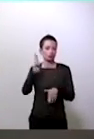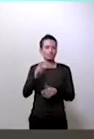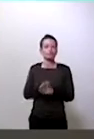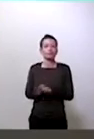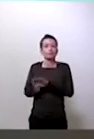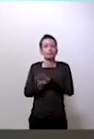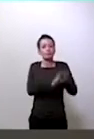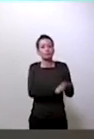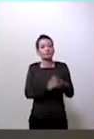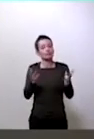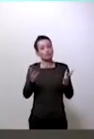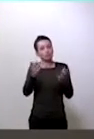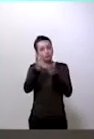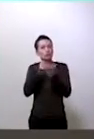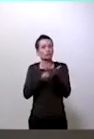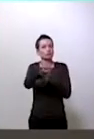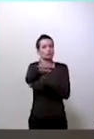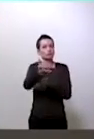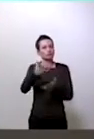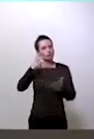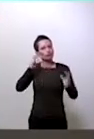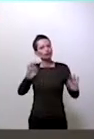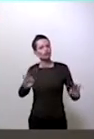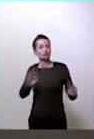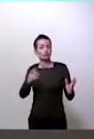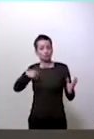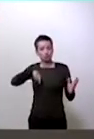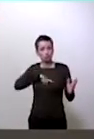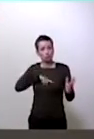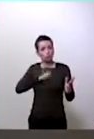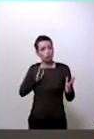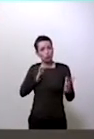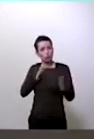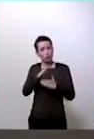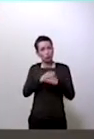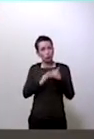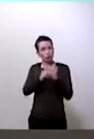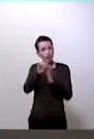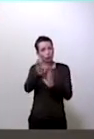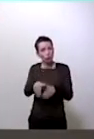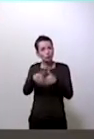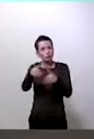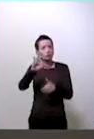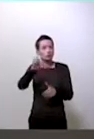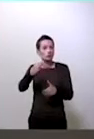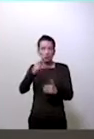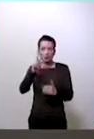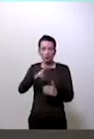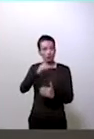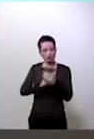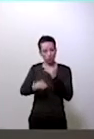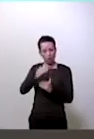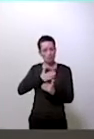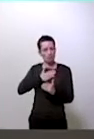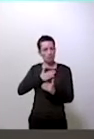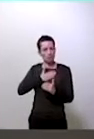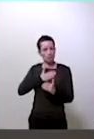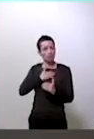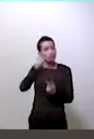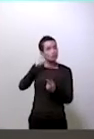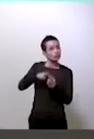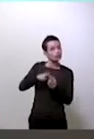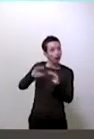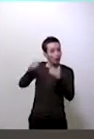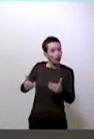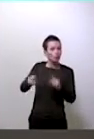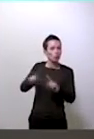très solennelle, que nous continuons à construire à Bordeaux. Notre programme n'a jamais été d'arrêter de construire.